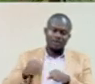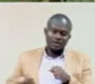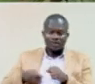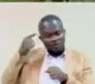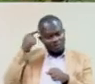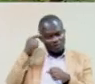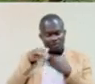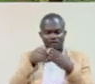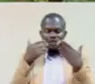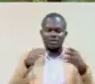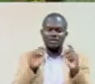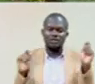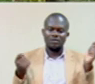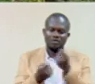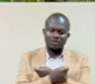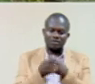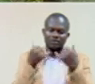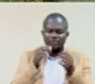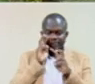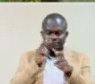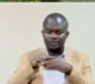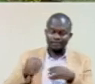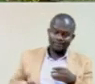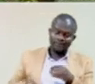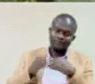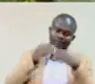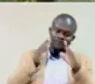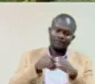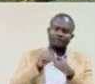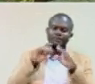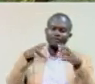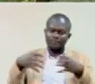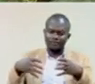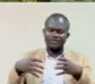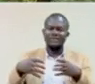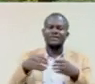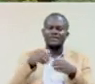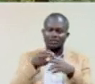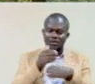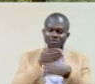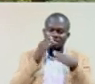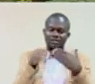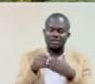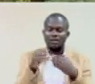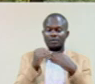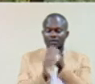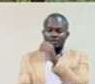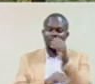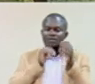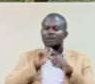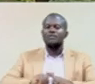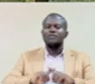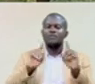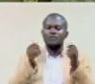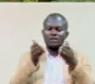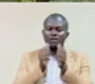imyumvire imaze guhinduka, usanga umudamu arayobora societe, araba ministre, arayobora n'igihugu, ntatandukanyirizo